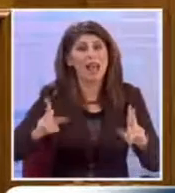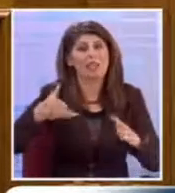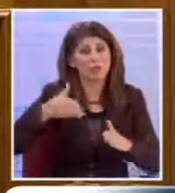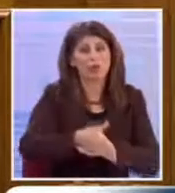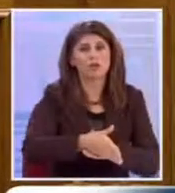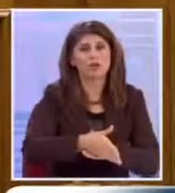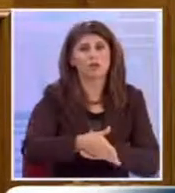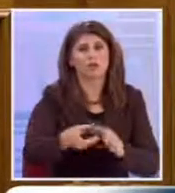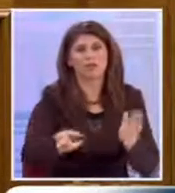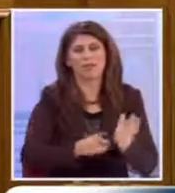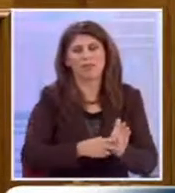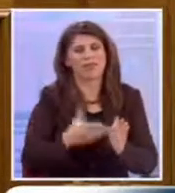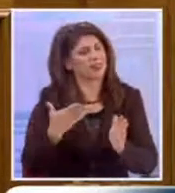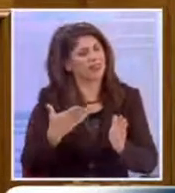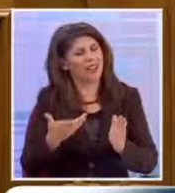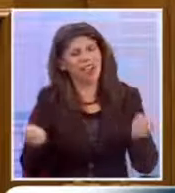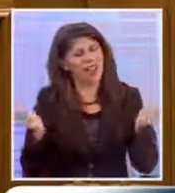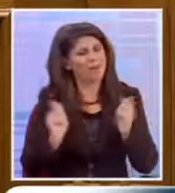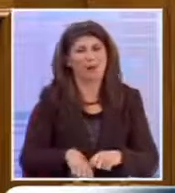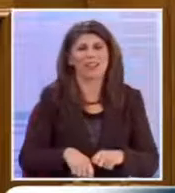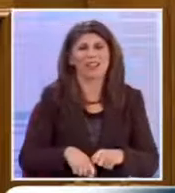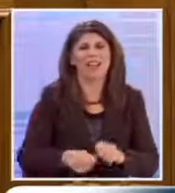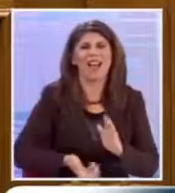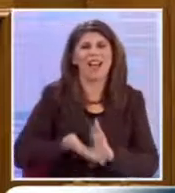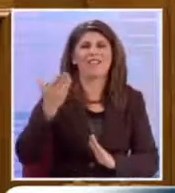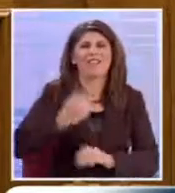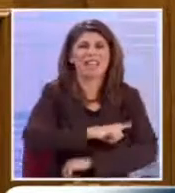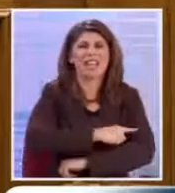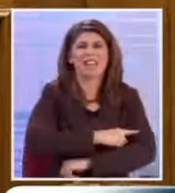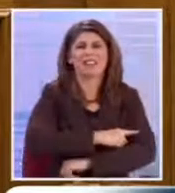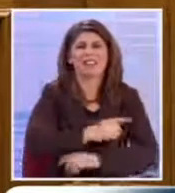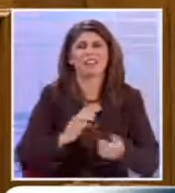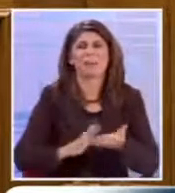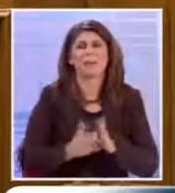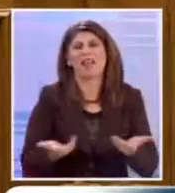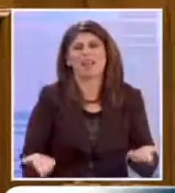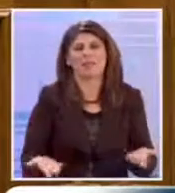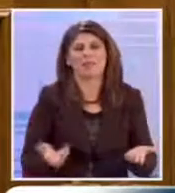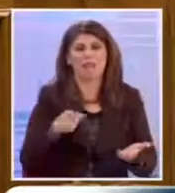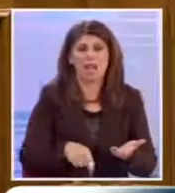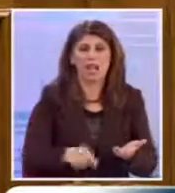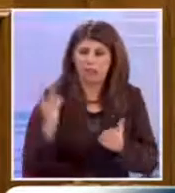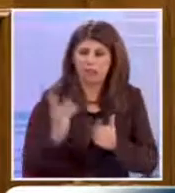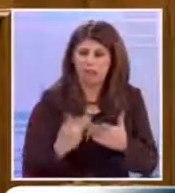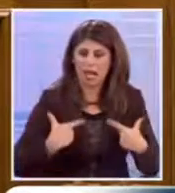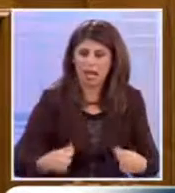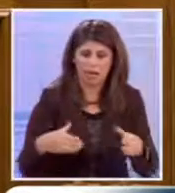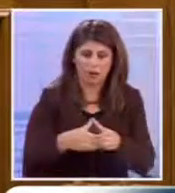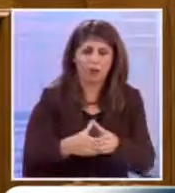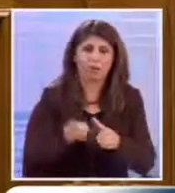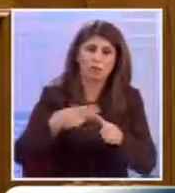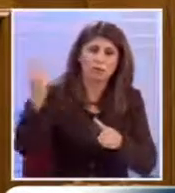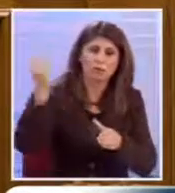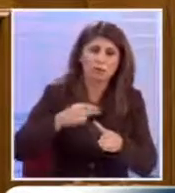πρόσβασης, αποκλείεται να υπάρξει αύξηση των ιατρικών πράξεων. Με αυτούς τους γραφειοκρατικούς φραγμούς που δημιουργούν τριμελείς επιτροπές, η